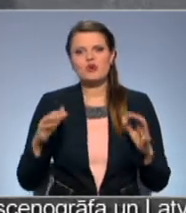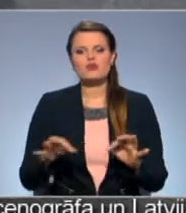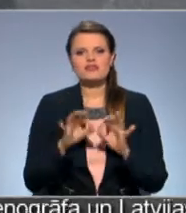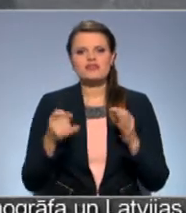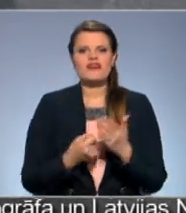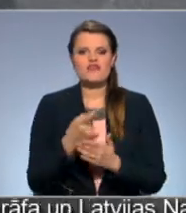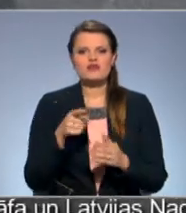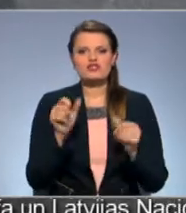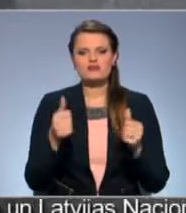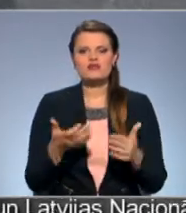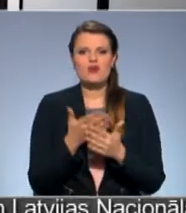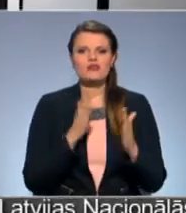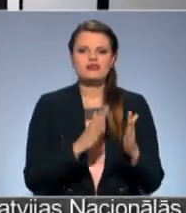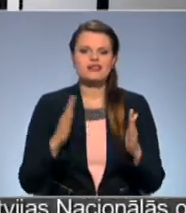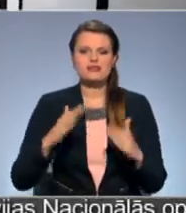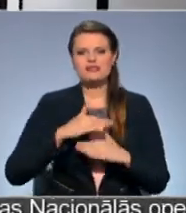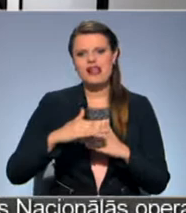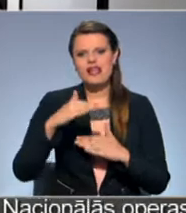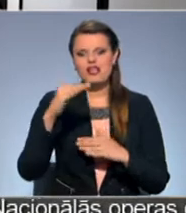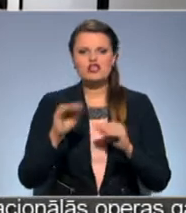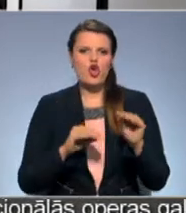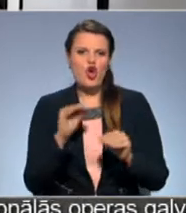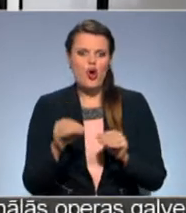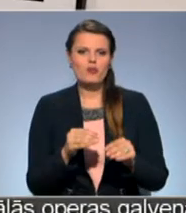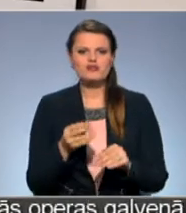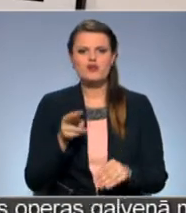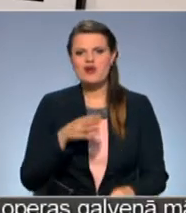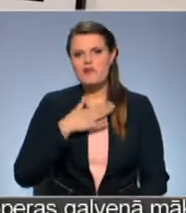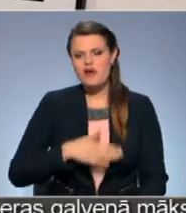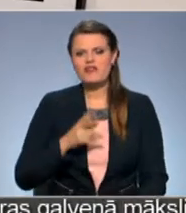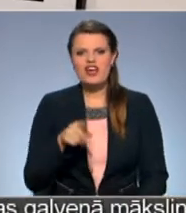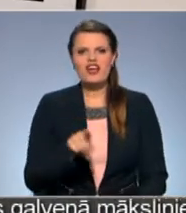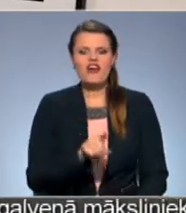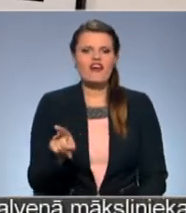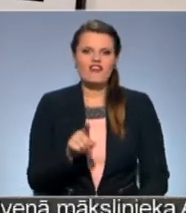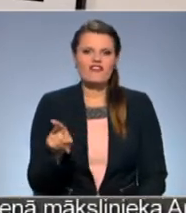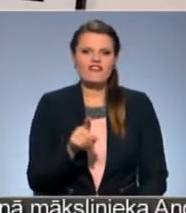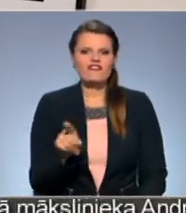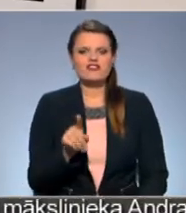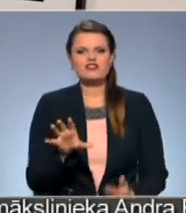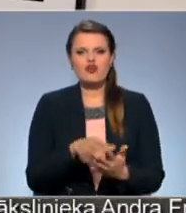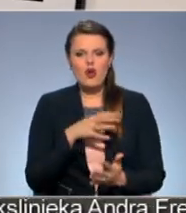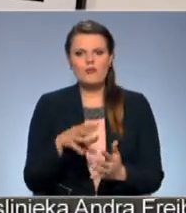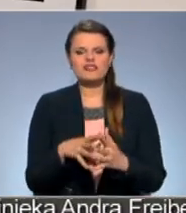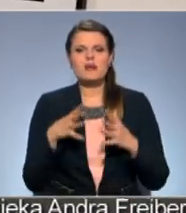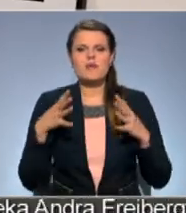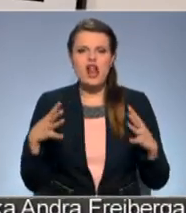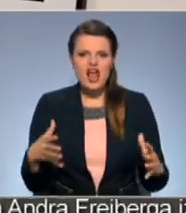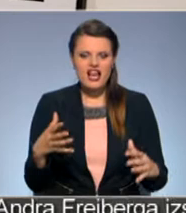un izbildēs kaut kādas ritmas, līnijas, kompozīcijas. Ja. Un patīkam, ka viņš ir kopējis un palielinātai un tā, un ka